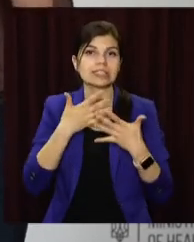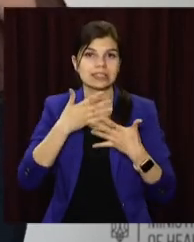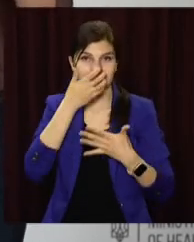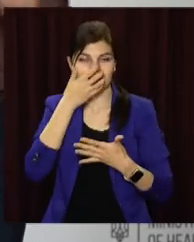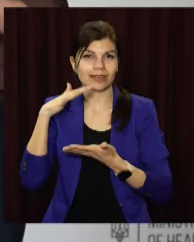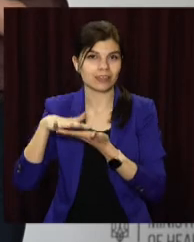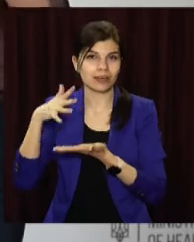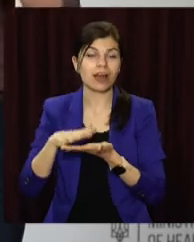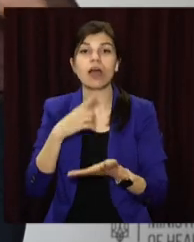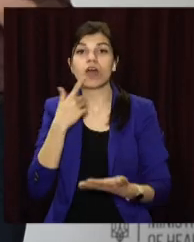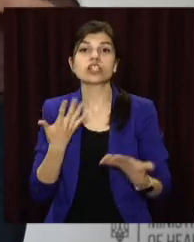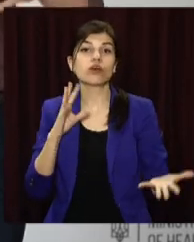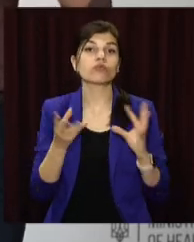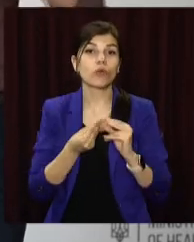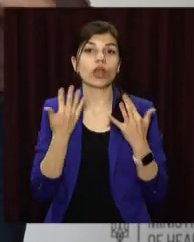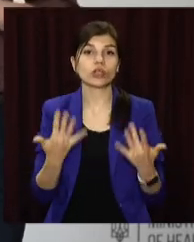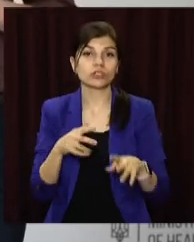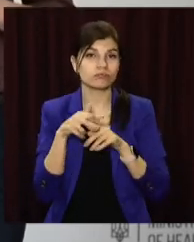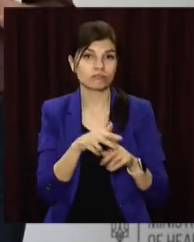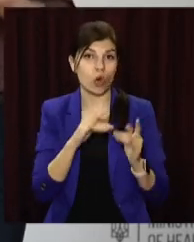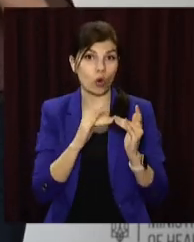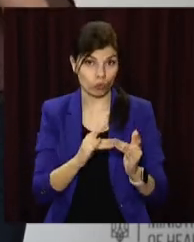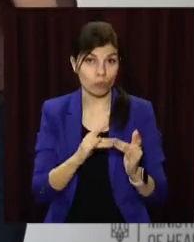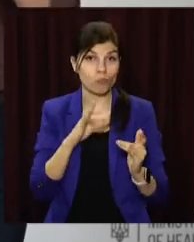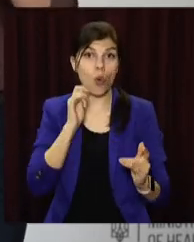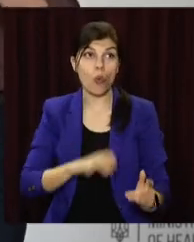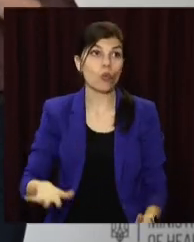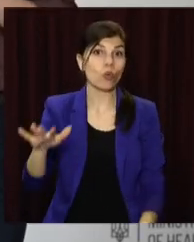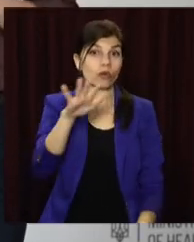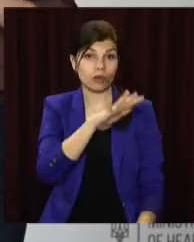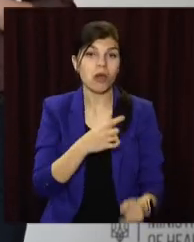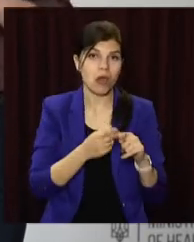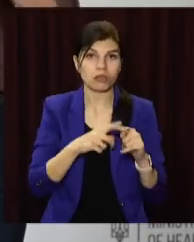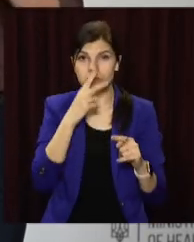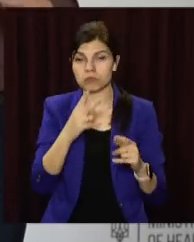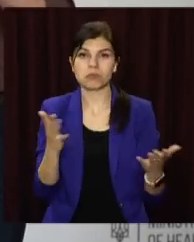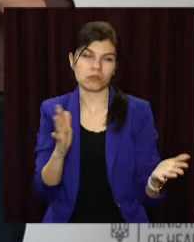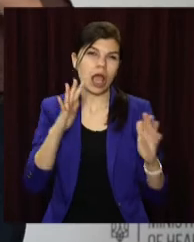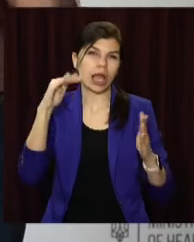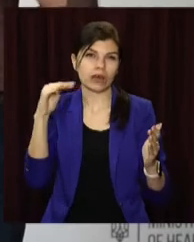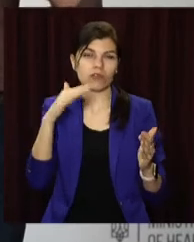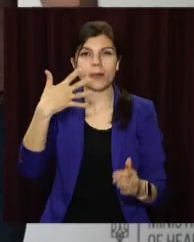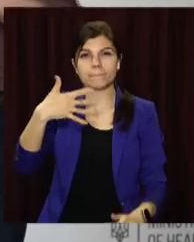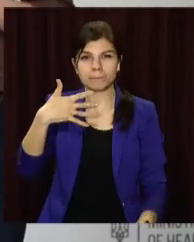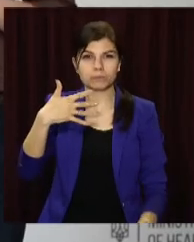Якщо говорити загальну кількість завантажених ліжок по Україні, то цей показник складає на рівні